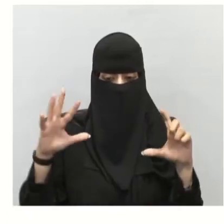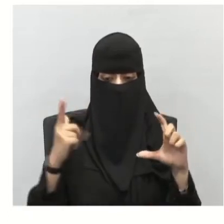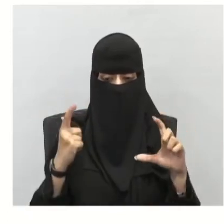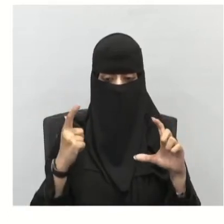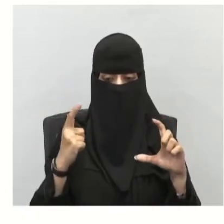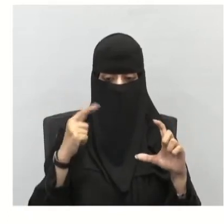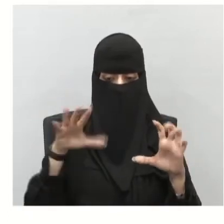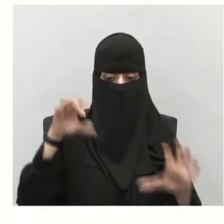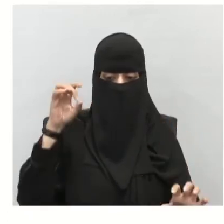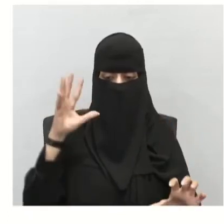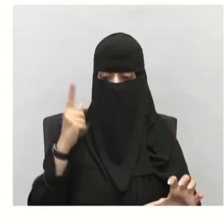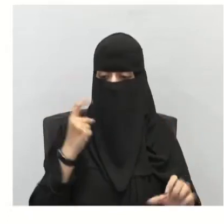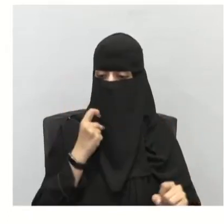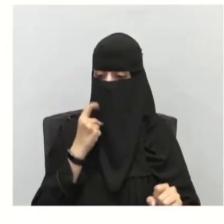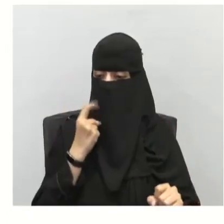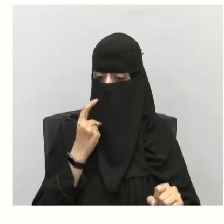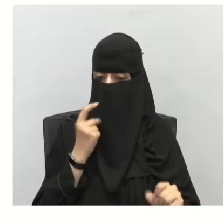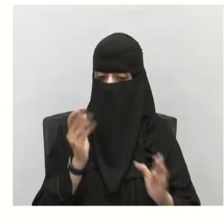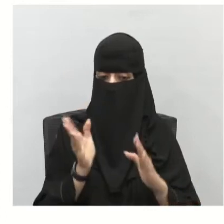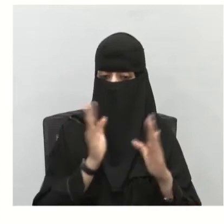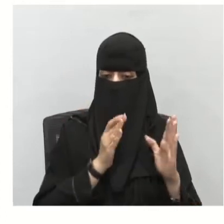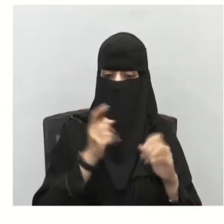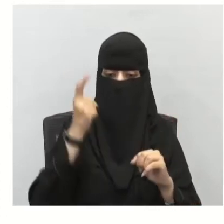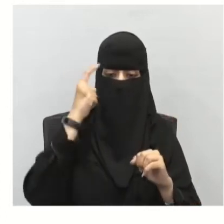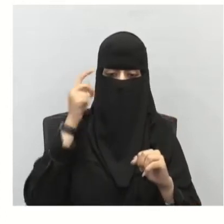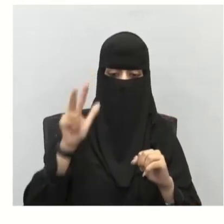هيا صغاري نفكر.